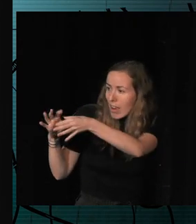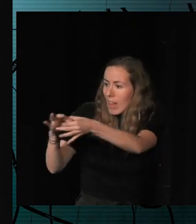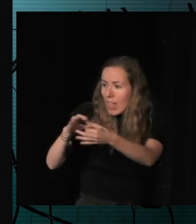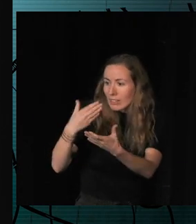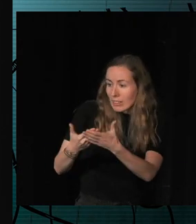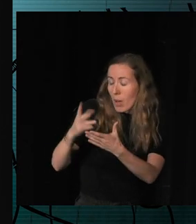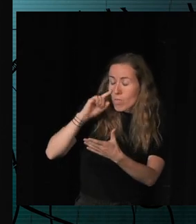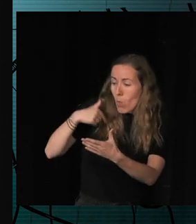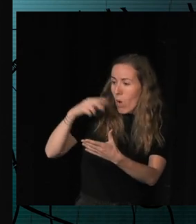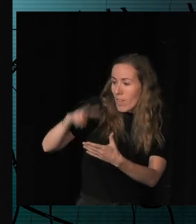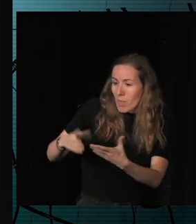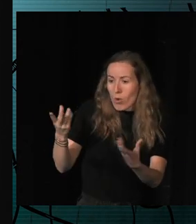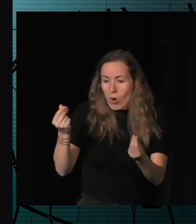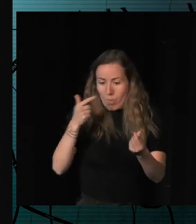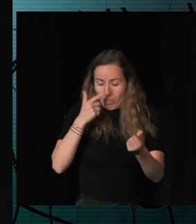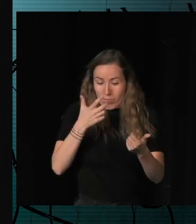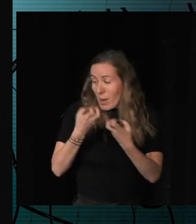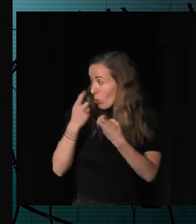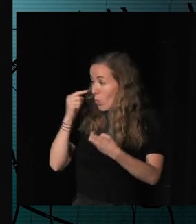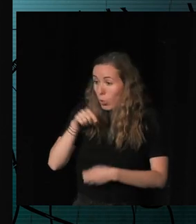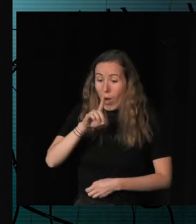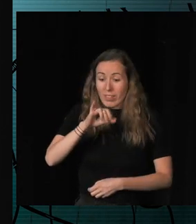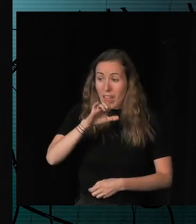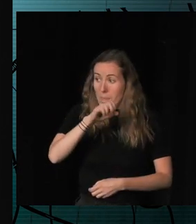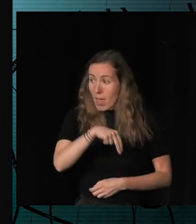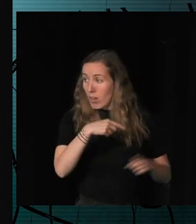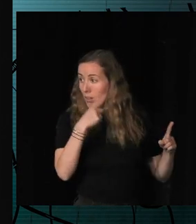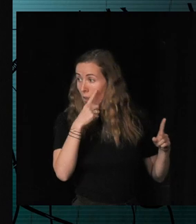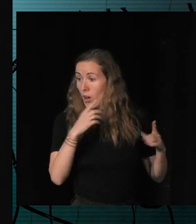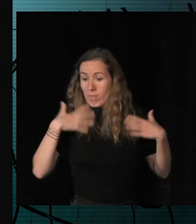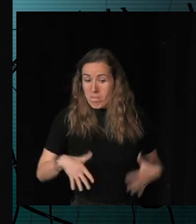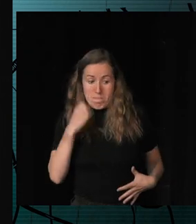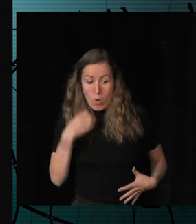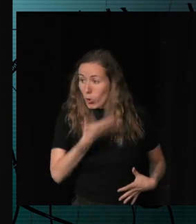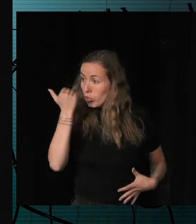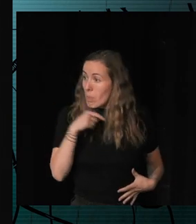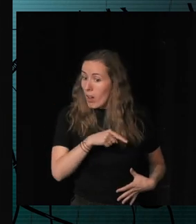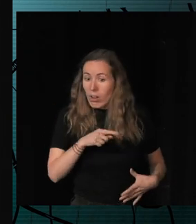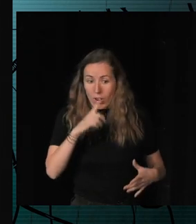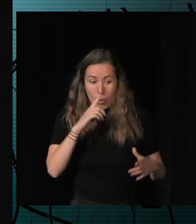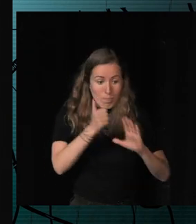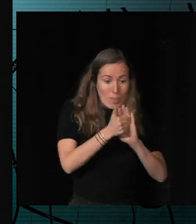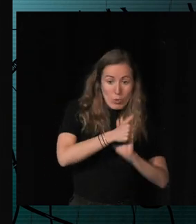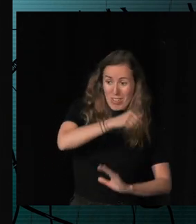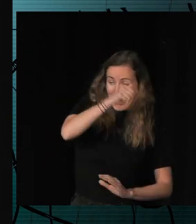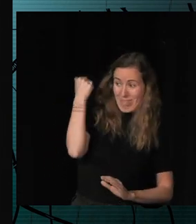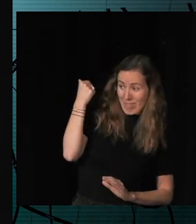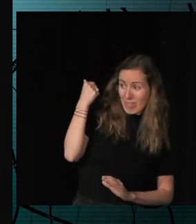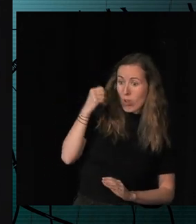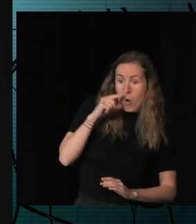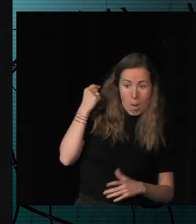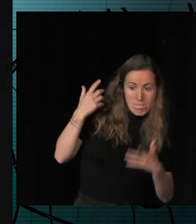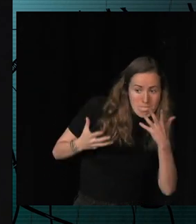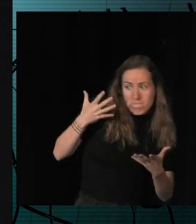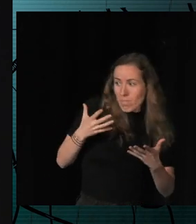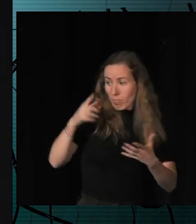en fait je sais pas quel sens avait le jeu pour toi par exemple Damien avant qu'on en arrive enfin à l'époque on avait un personnage masculin quoi les thèmes étaient pas tout à fait